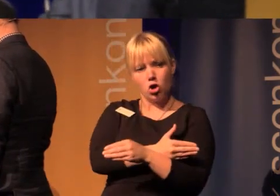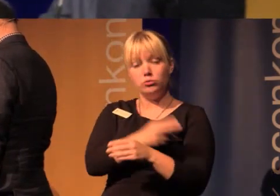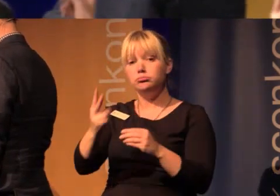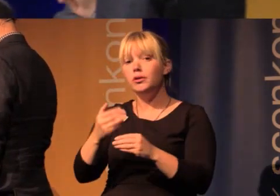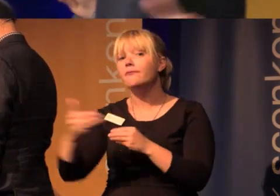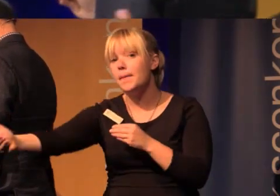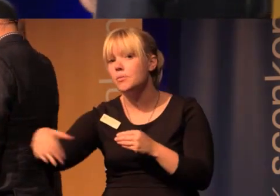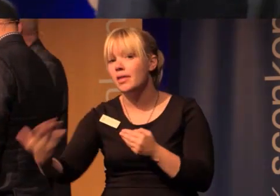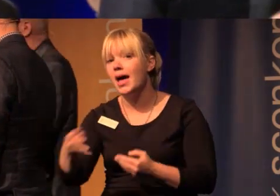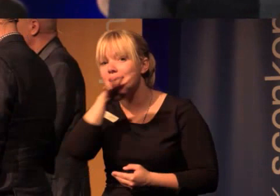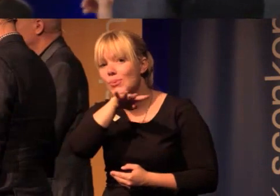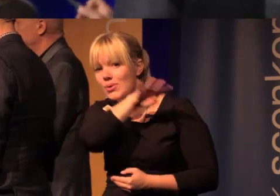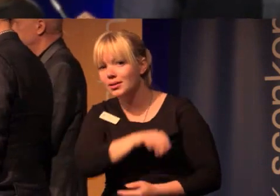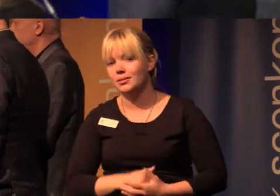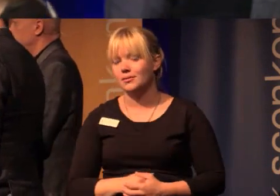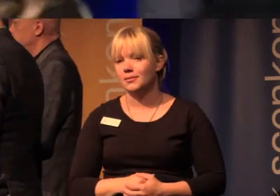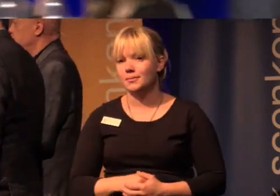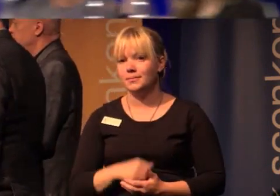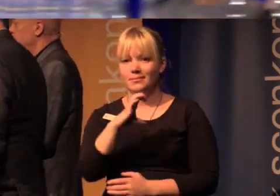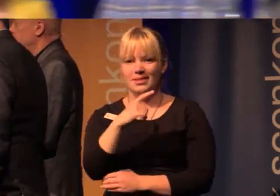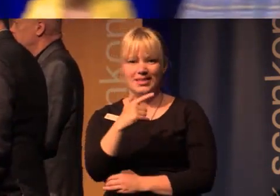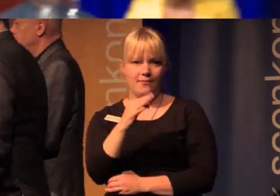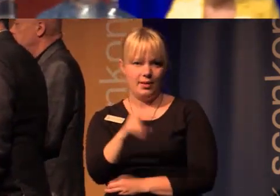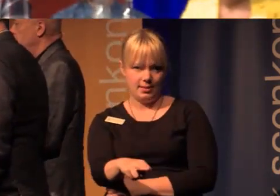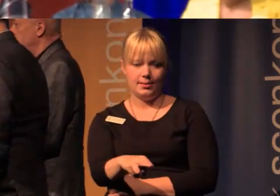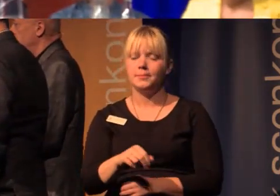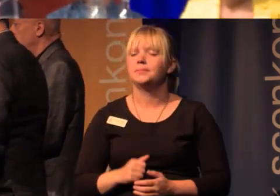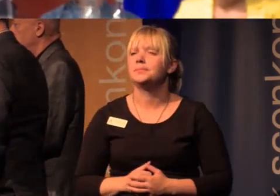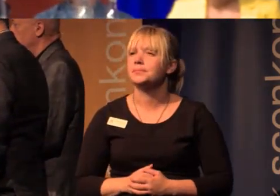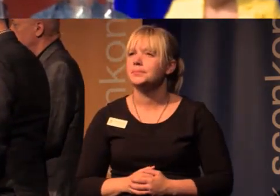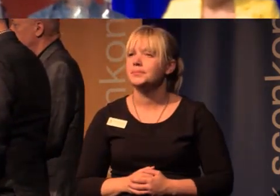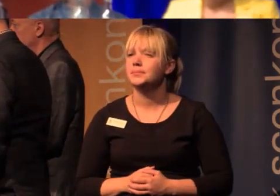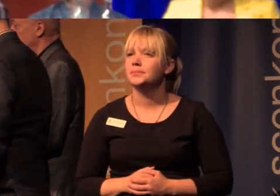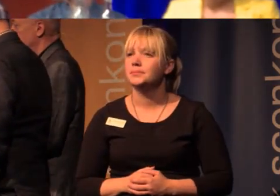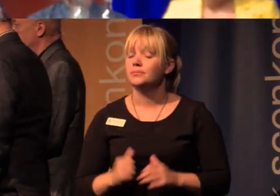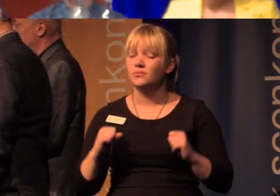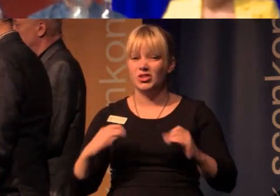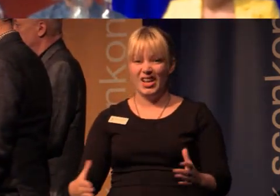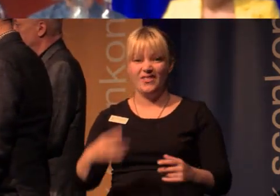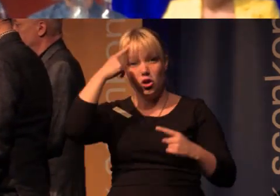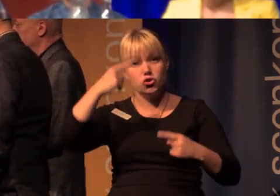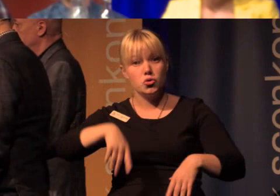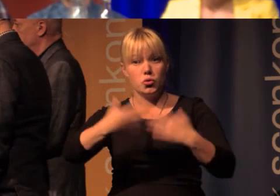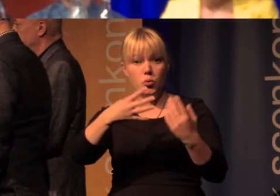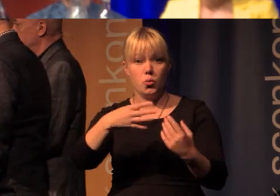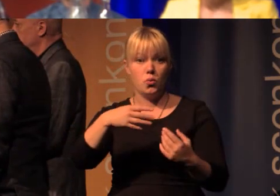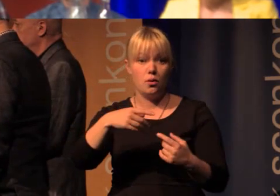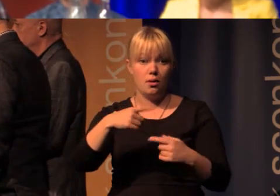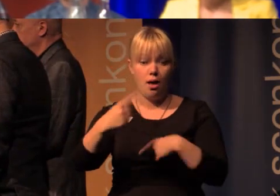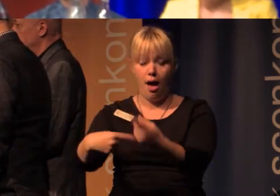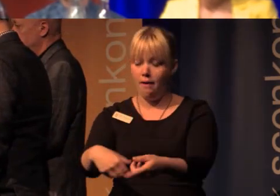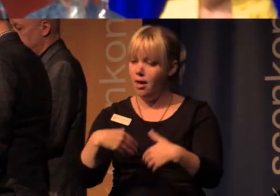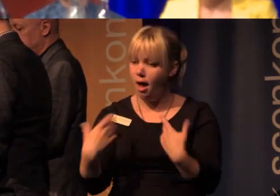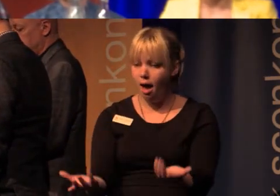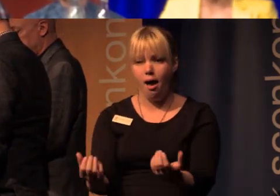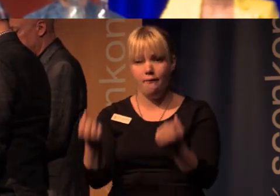framför. Stefan och sen Mårten. Det är klart att kulturarvet är viktigt. Jag sa innan att kulturen har ett värde i